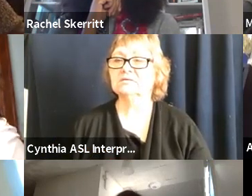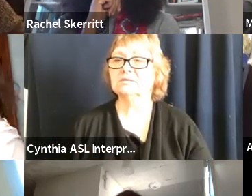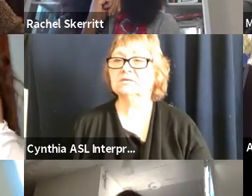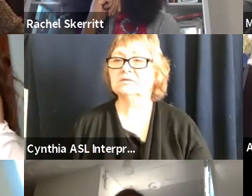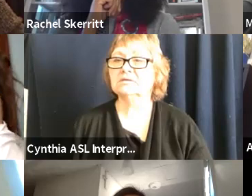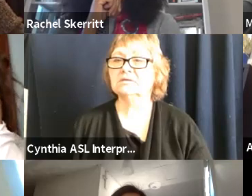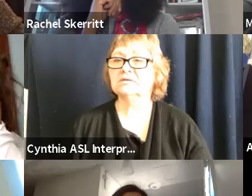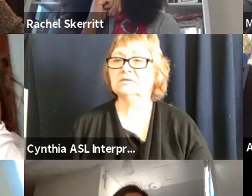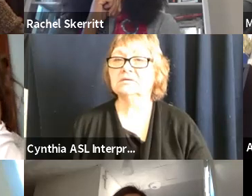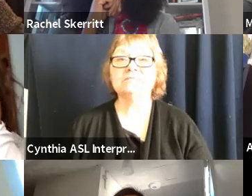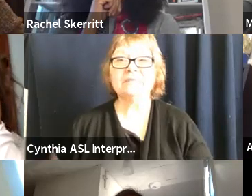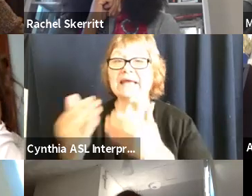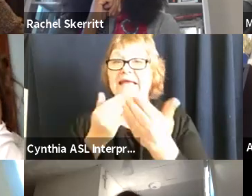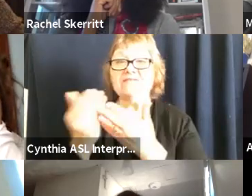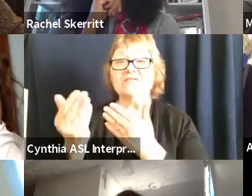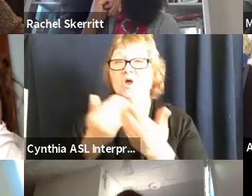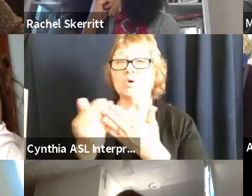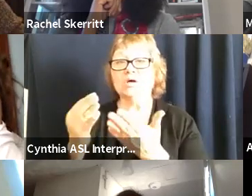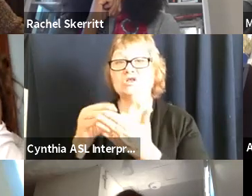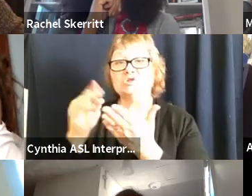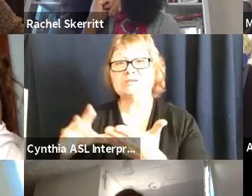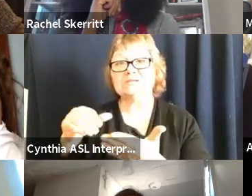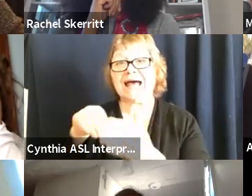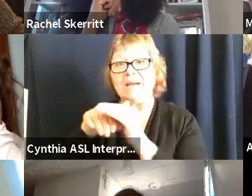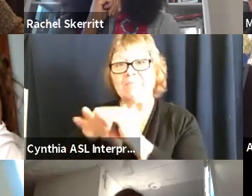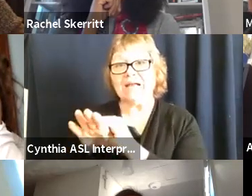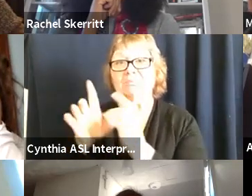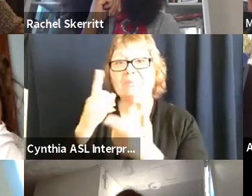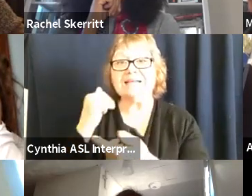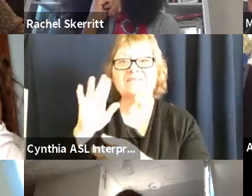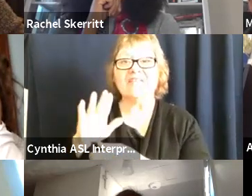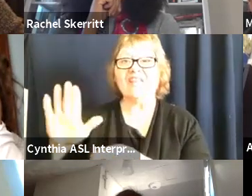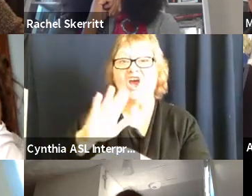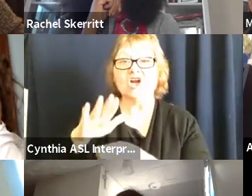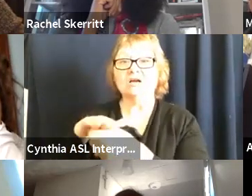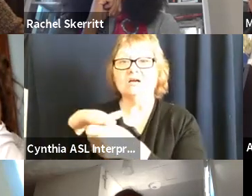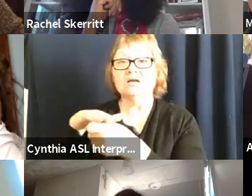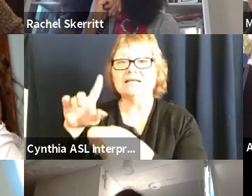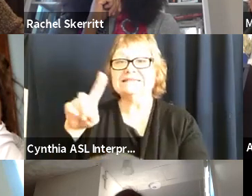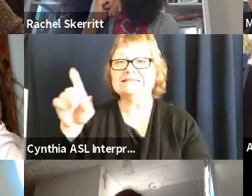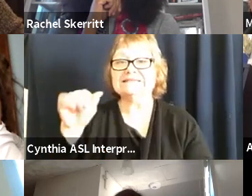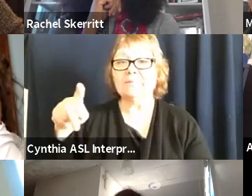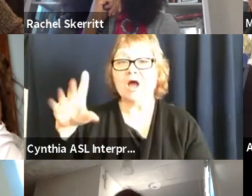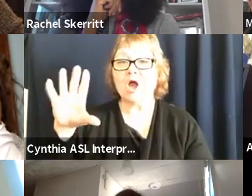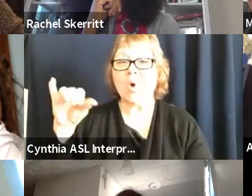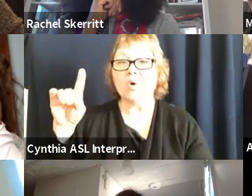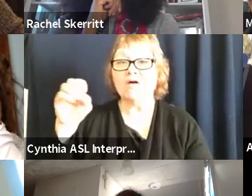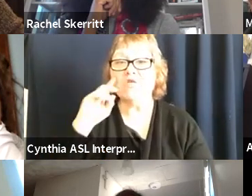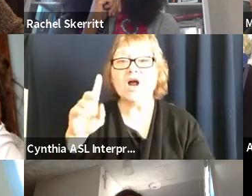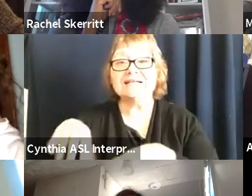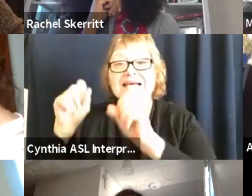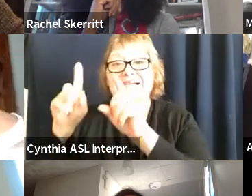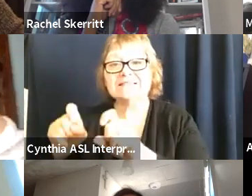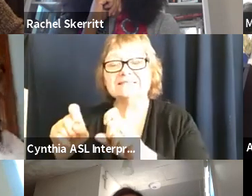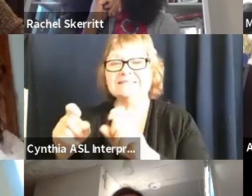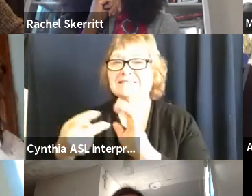就是说水平达到这三间学校的水平. Even though students be admitted according to the zip code, they gain their admission to this exam school, doesn't